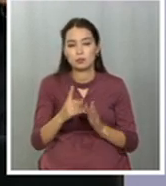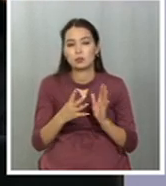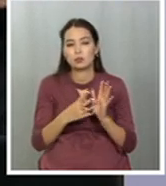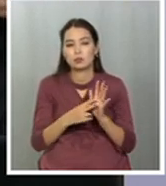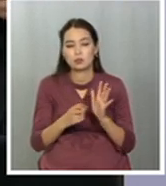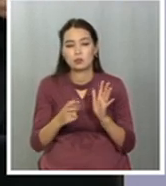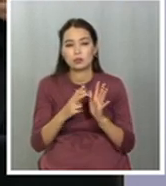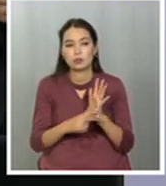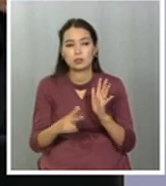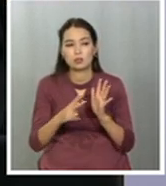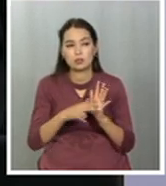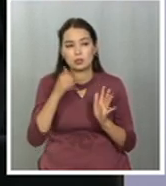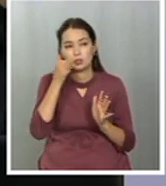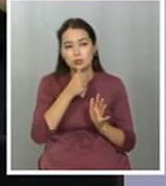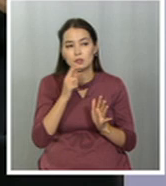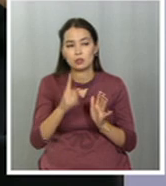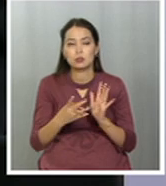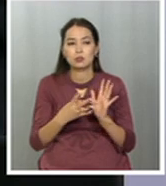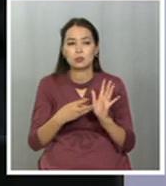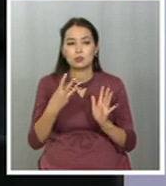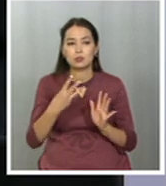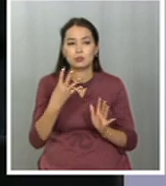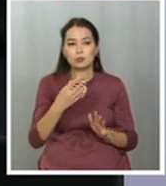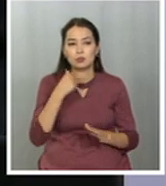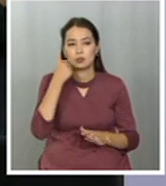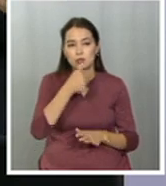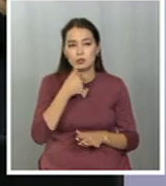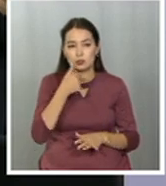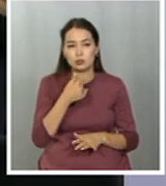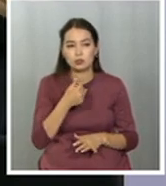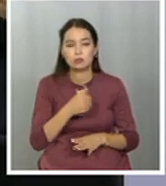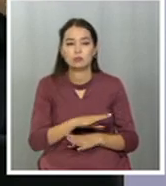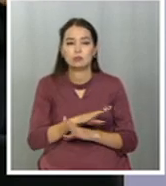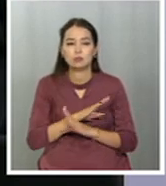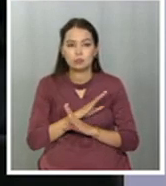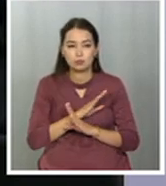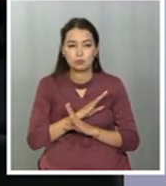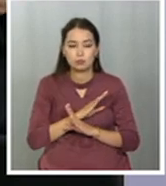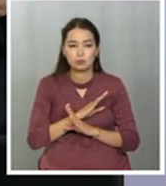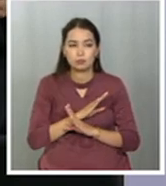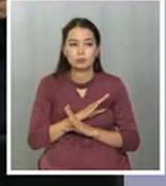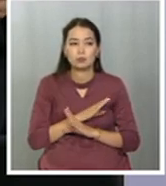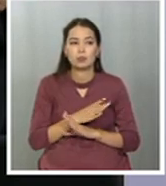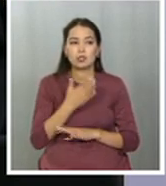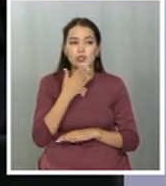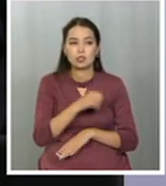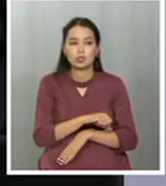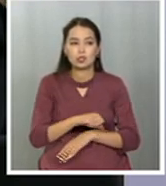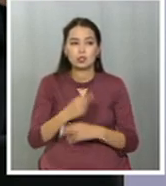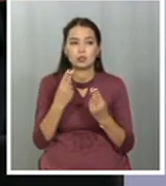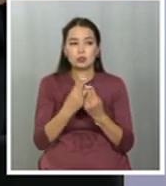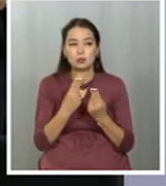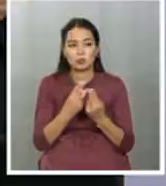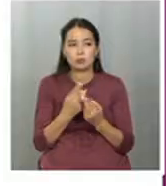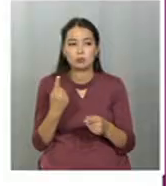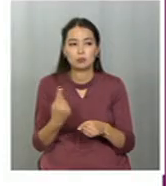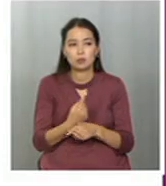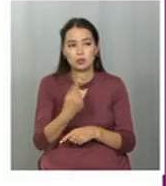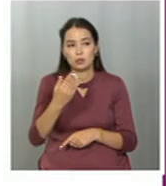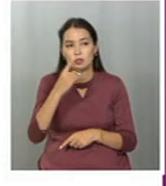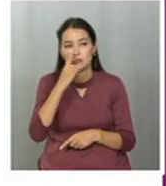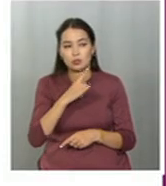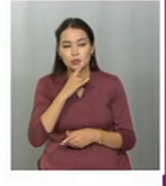1888 жылы дүниеге келіп, 1934 жылы қайтыс болған. Шетелде концерт берген алғаш қазақ